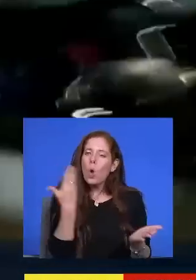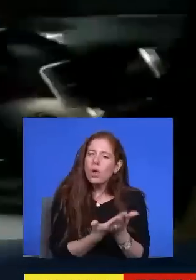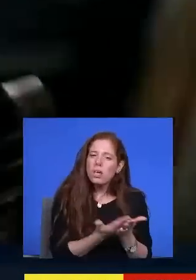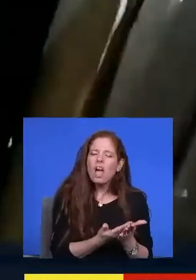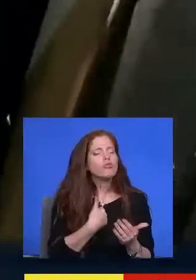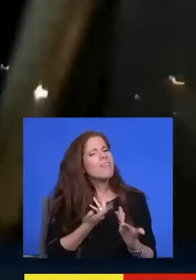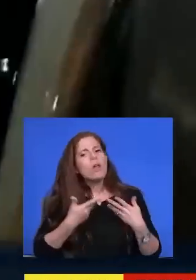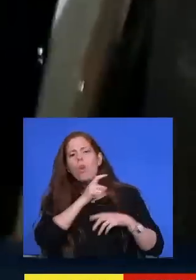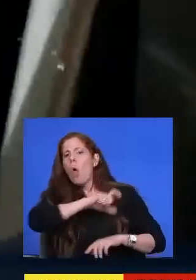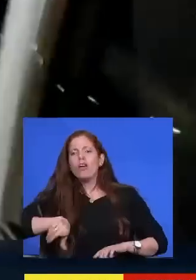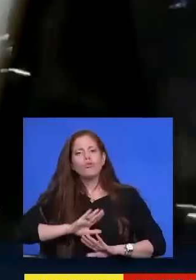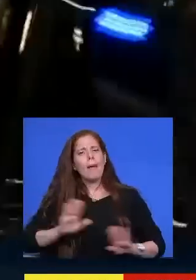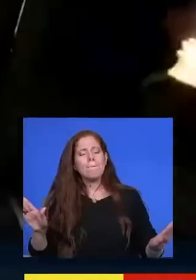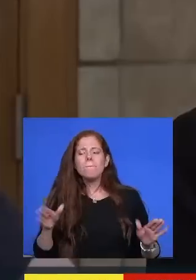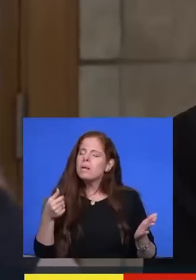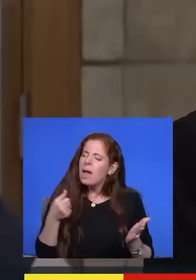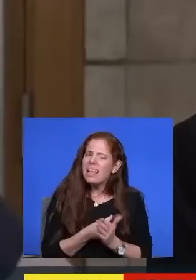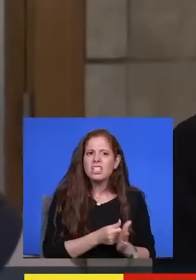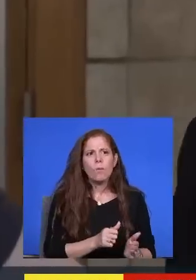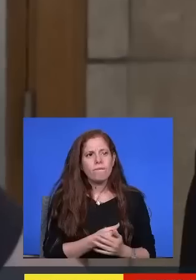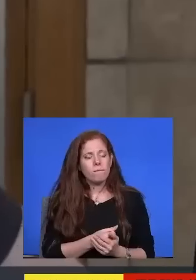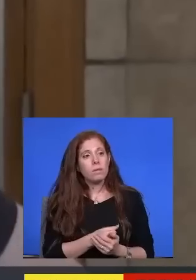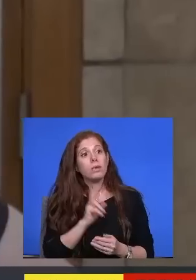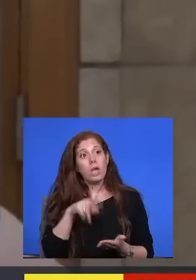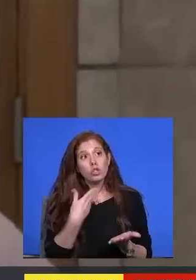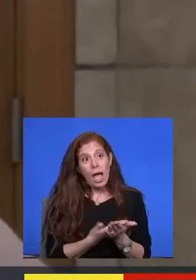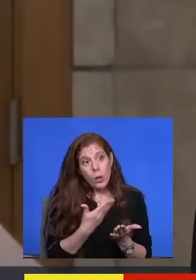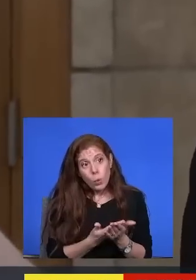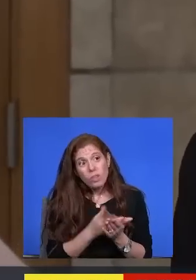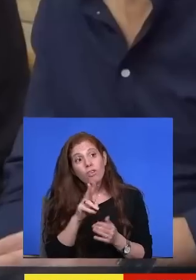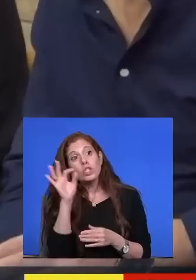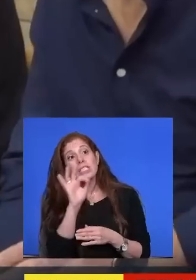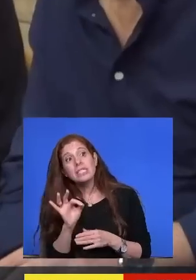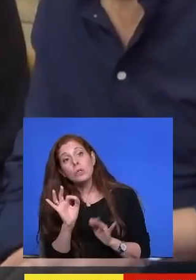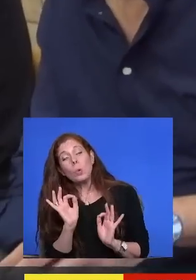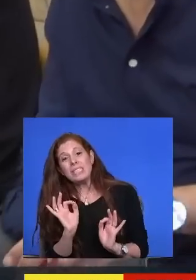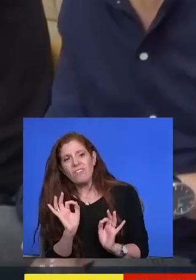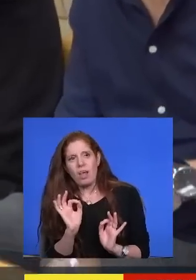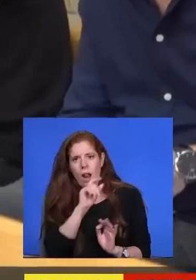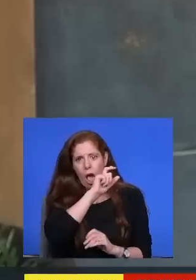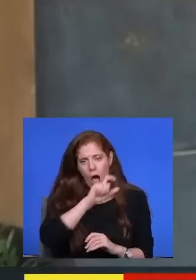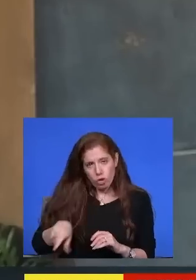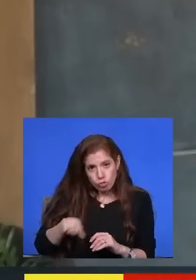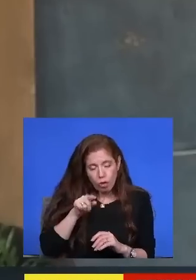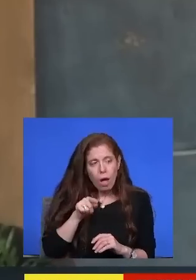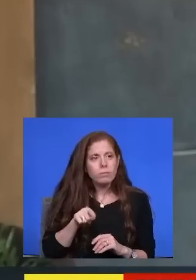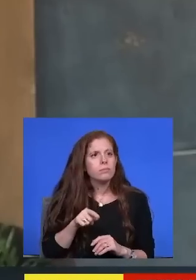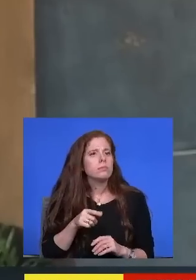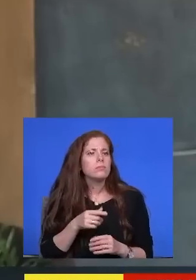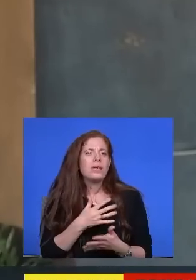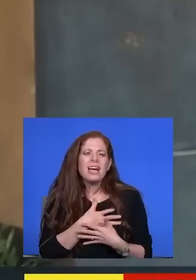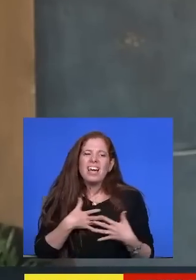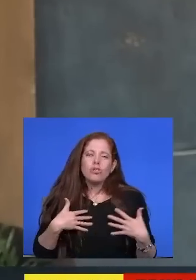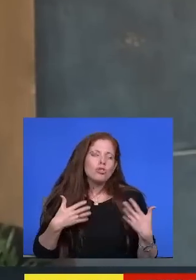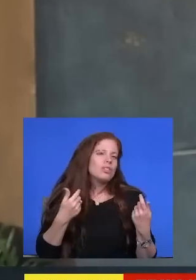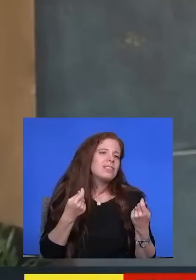שייקח. יש ראיות לכאורה ויש סיכוי סביר להרשעה. הרגשתי שזה כבר לא